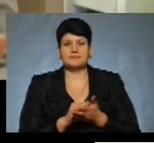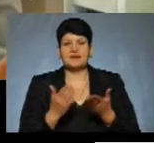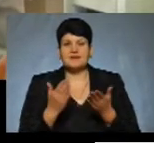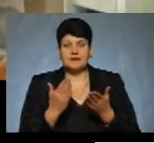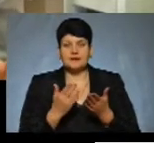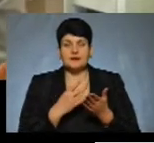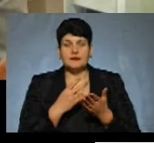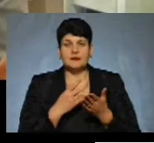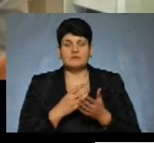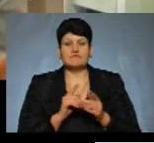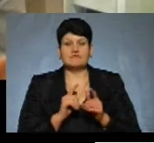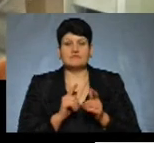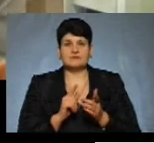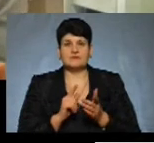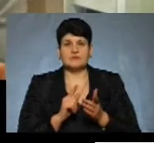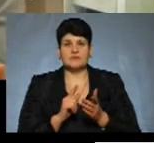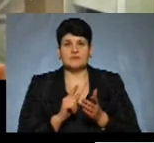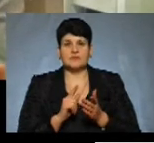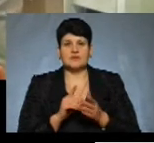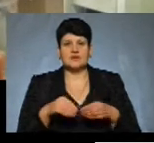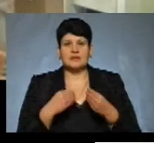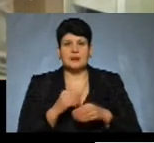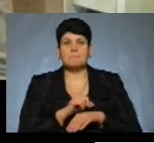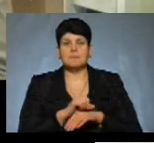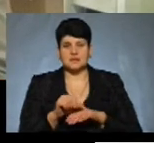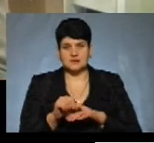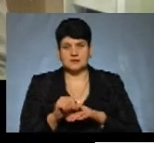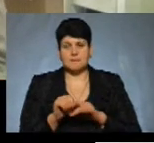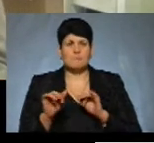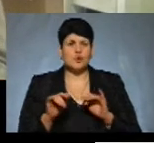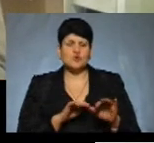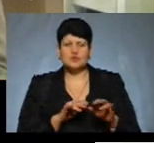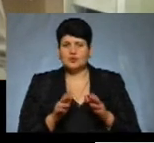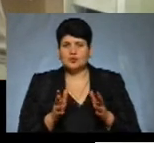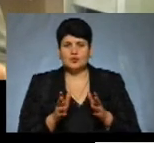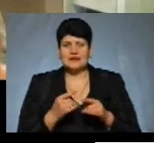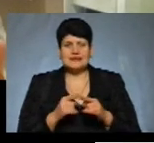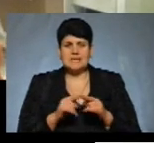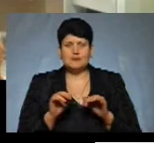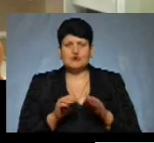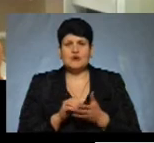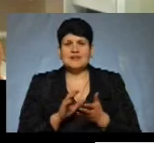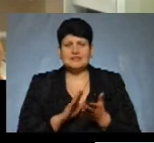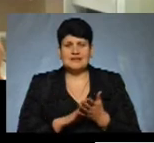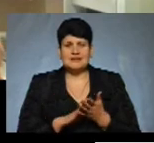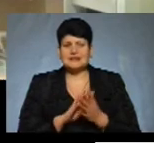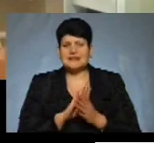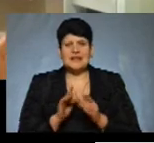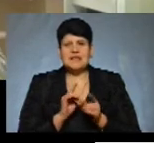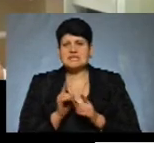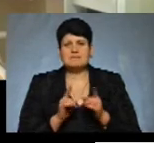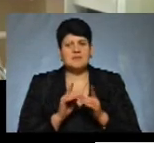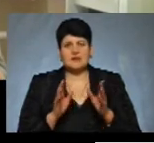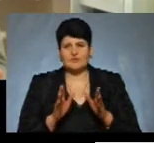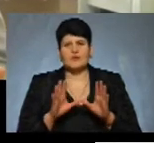встановлює митниця, з якими документами звертаються, розумієте? Тобто процедура, ця процедура реєстрації, вона вже не змінювалась, там